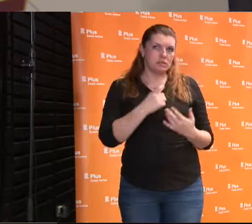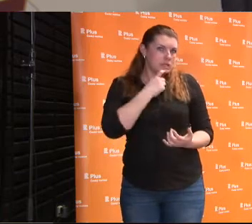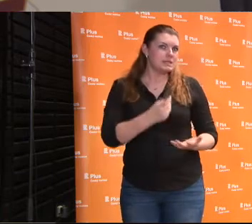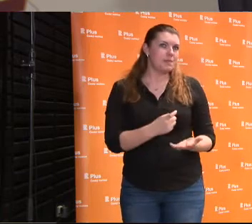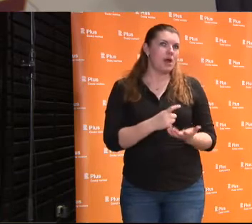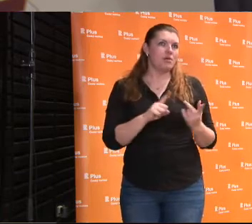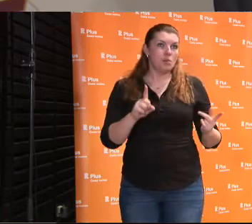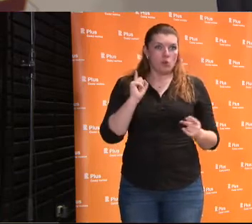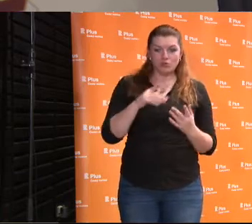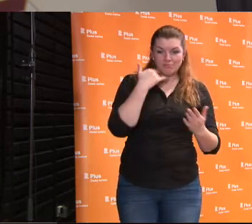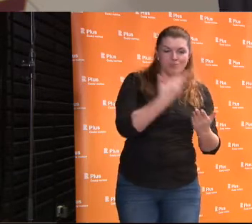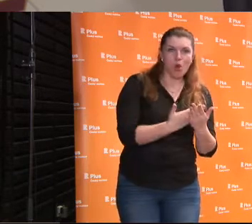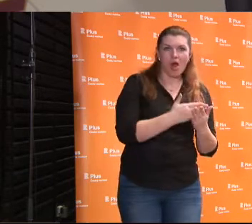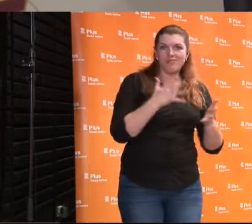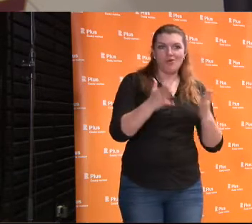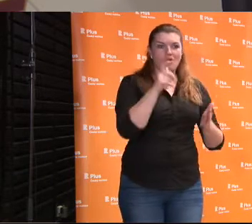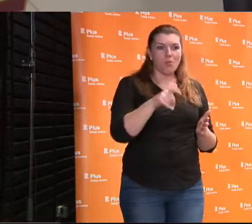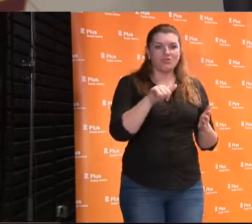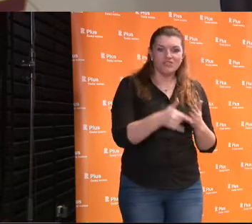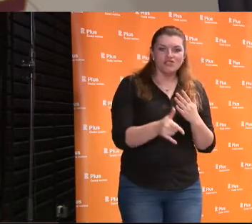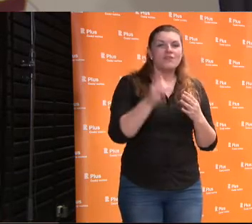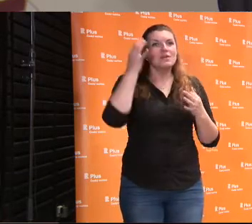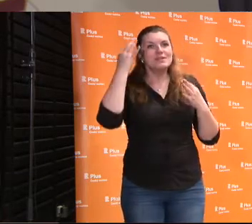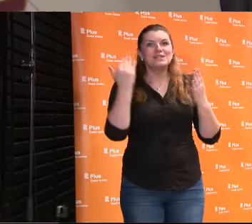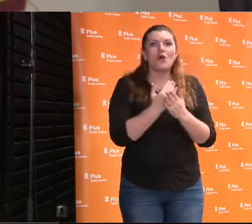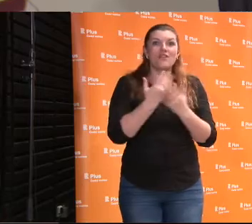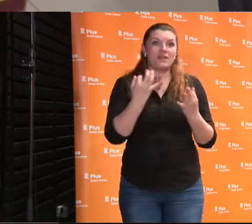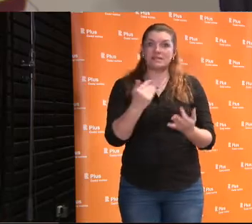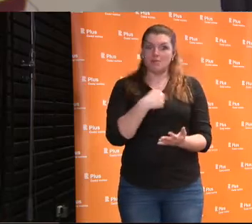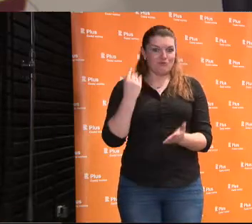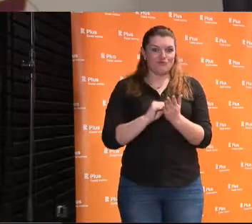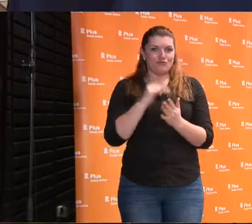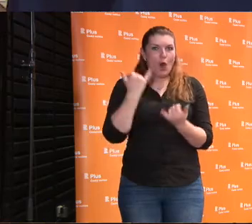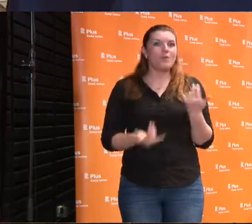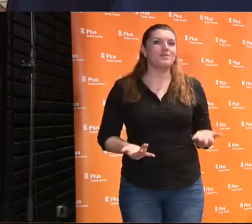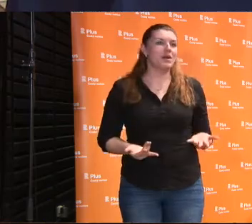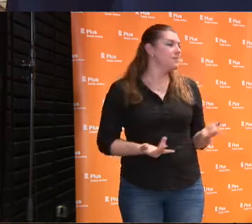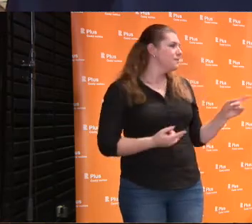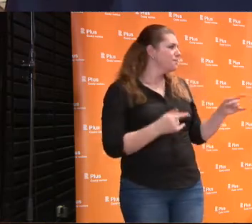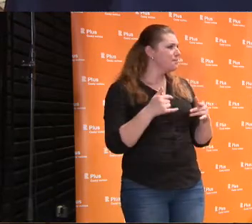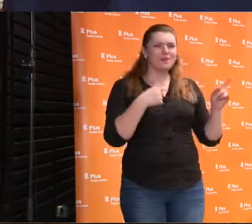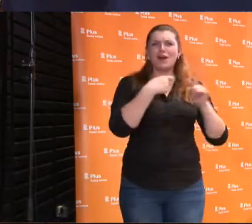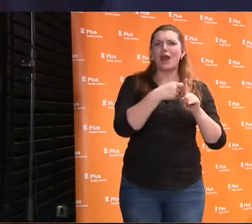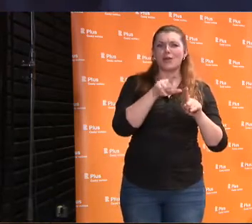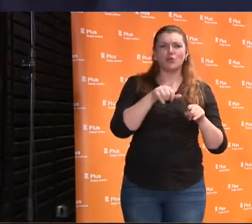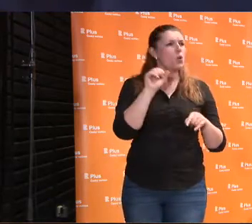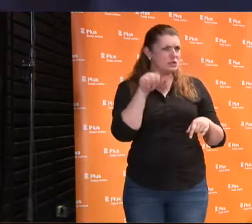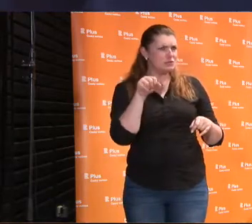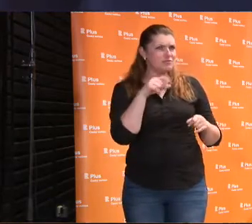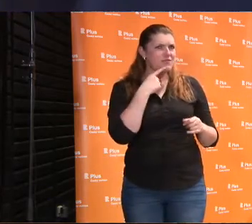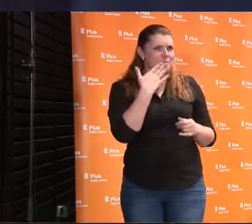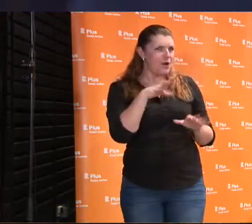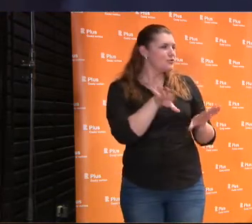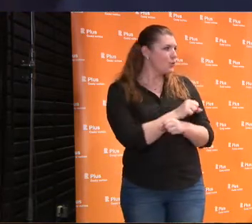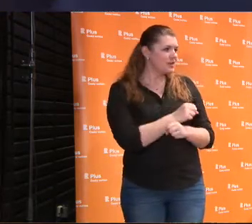se spolehli na to, že ten robot něco ještě vymyslí nového, na co jsme nepřišli? Bohumil Kartou souhlasně přikyvoval hlavou. Chcete něco doplnit? Já